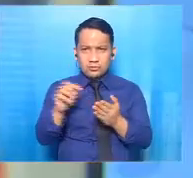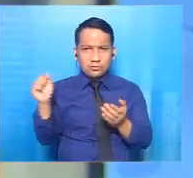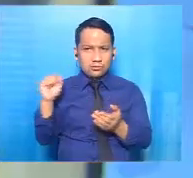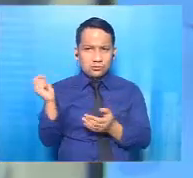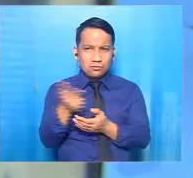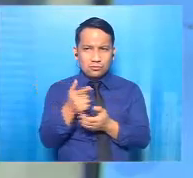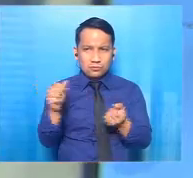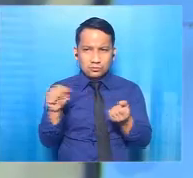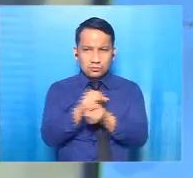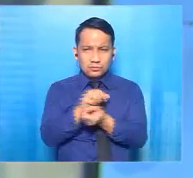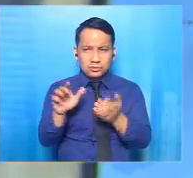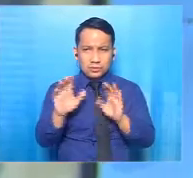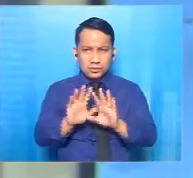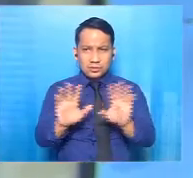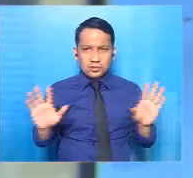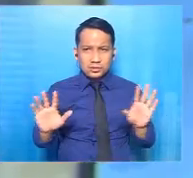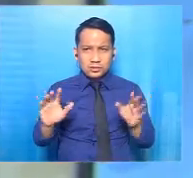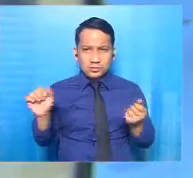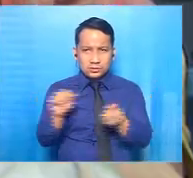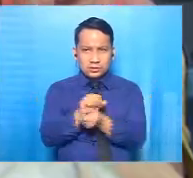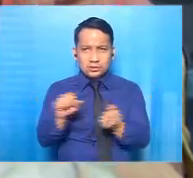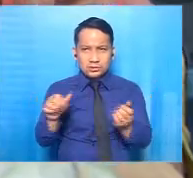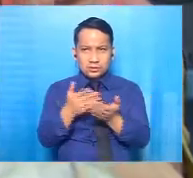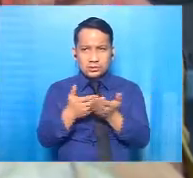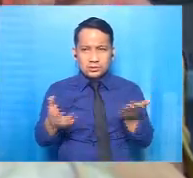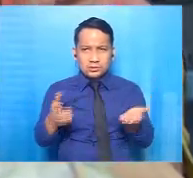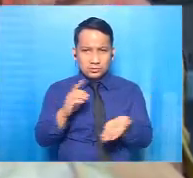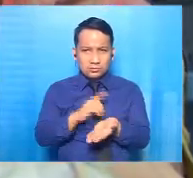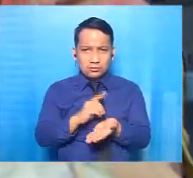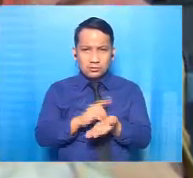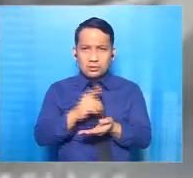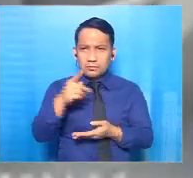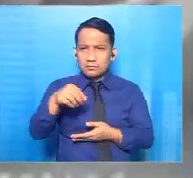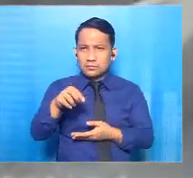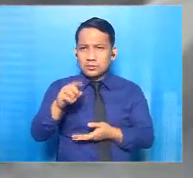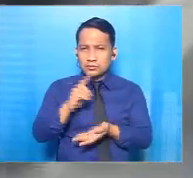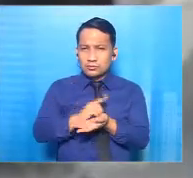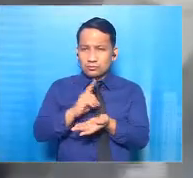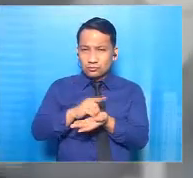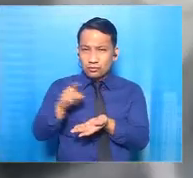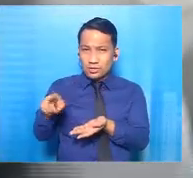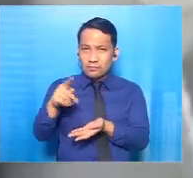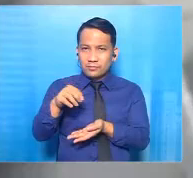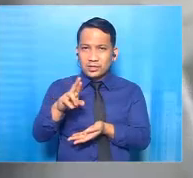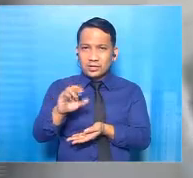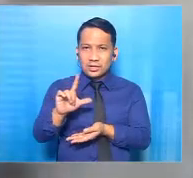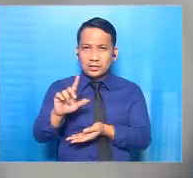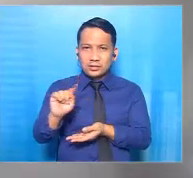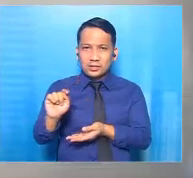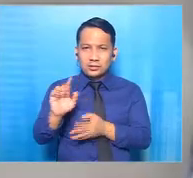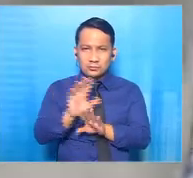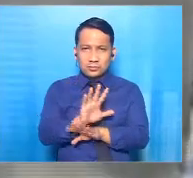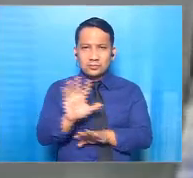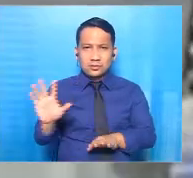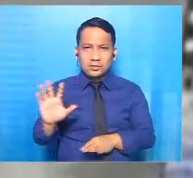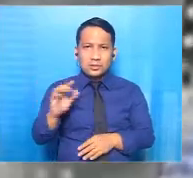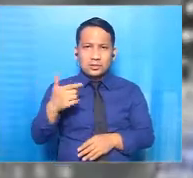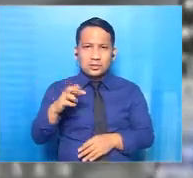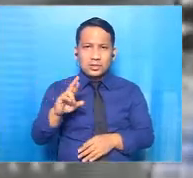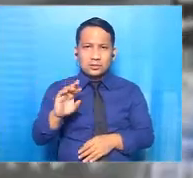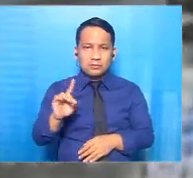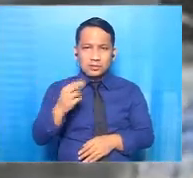nasira. Naharap sa reklamang damage to property si Dr. Peralta. Nagbabalita mula sa frontline, Gary De